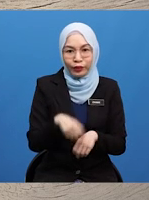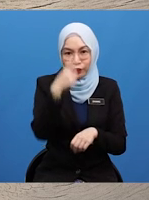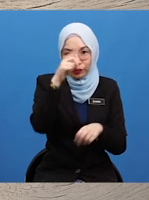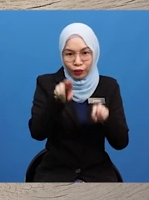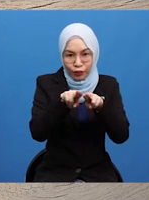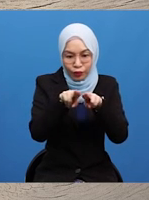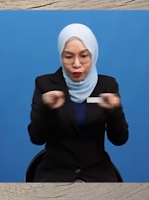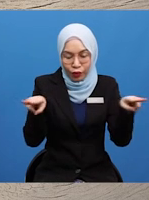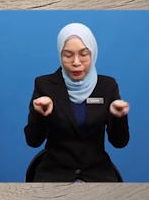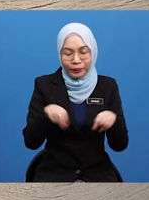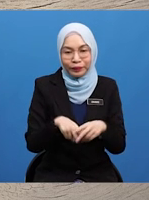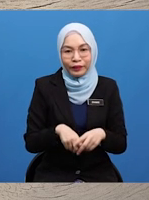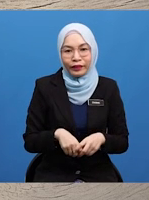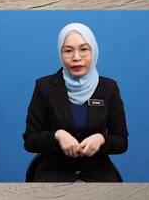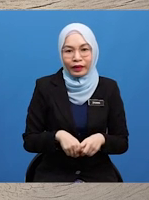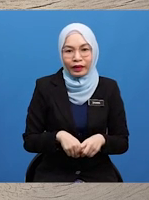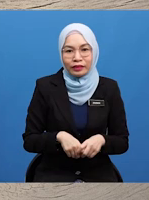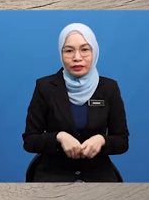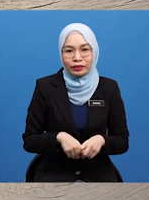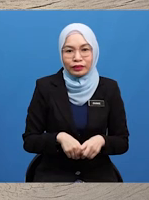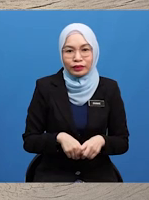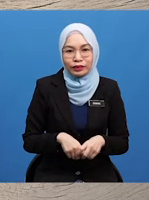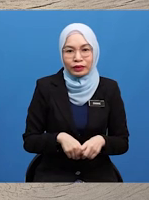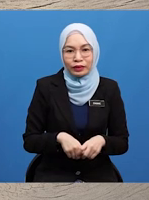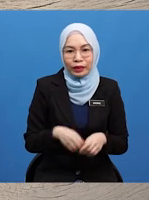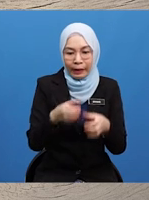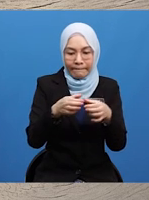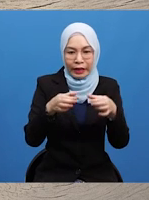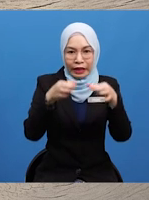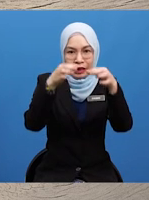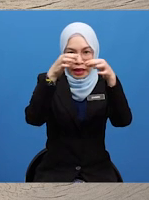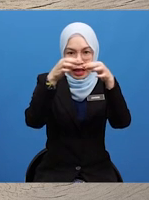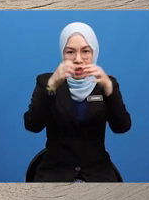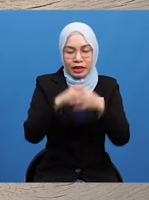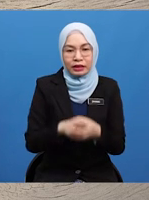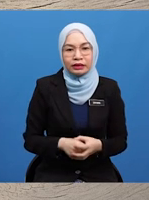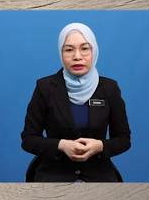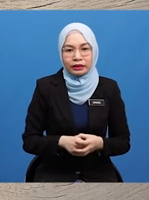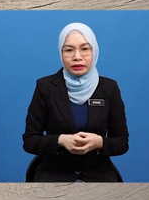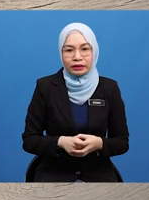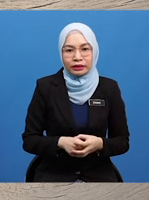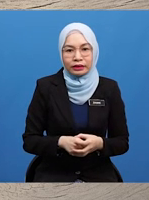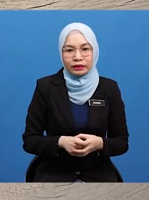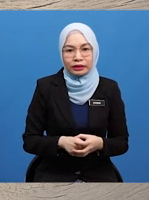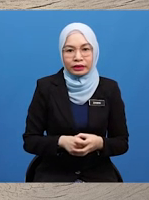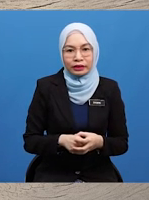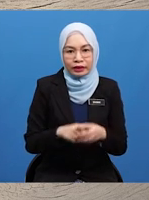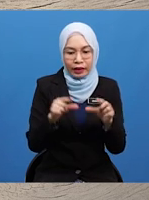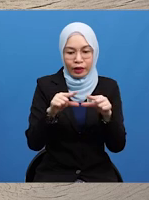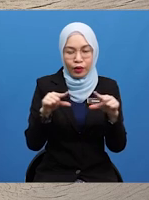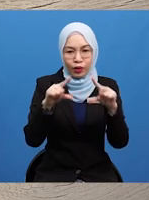ini, bika, kelalang kon, silinder penyukat dan